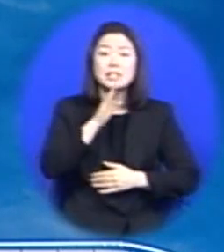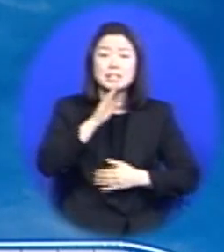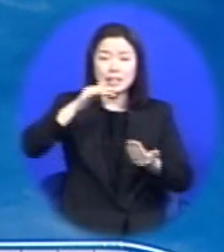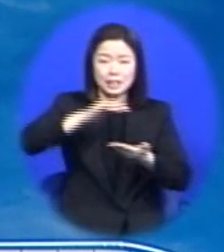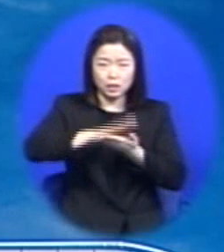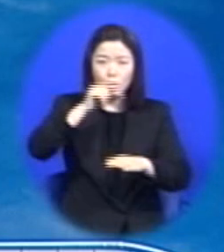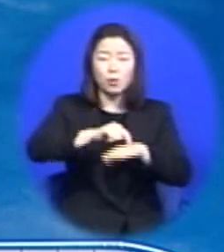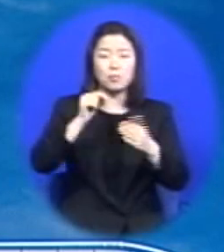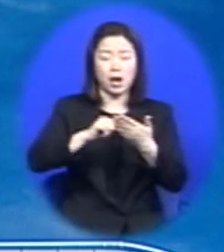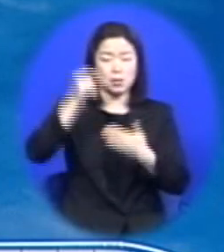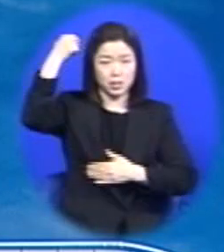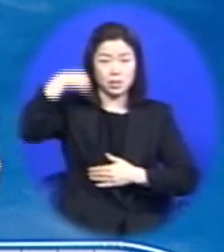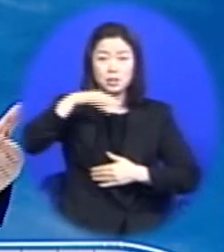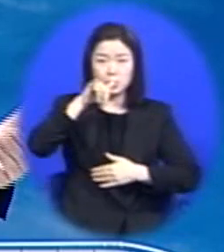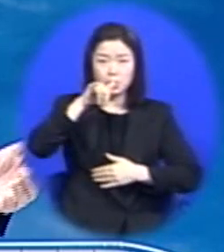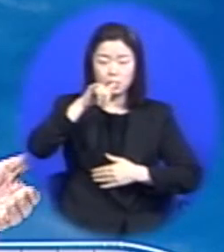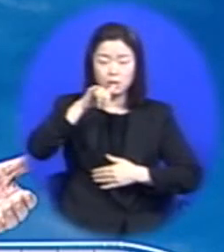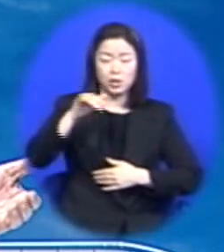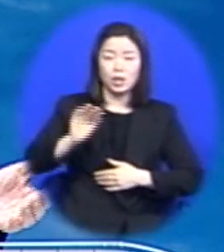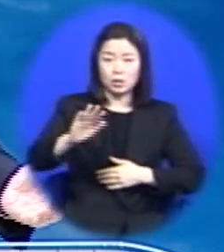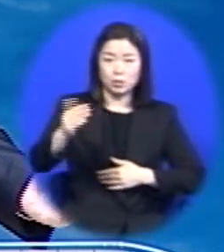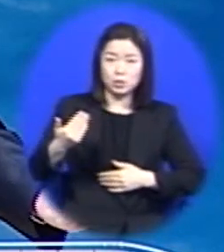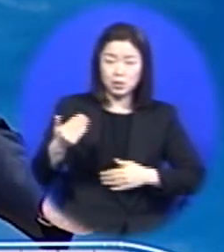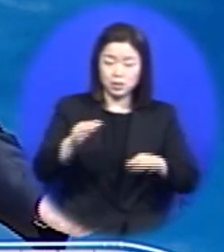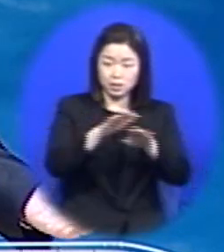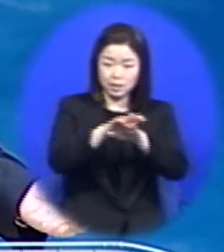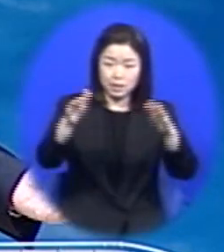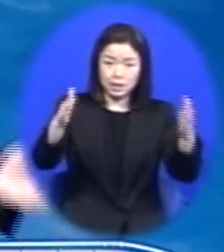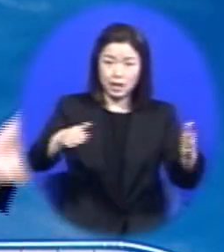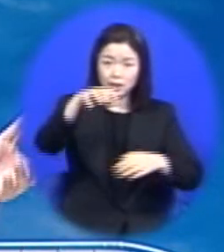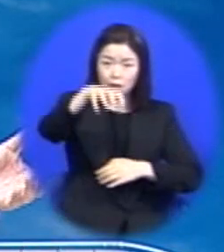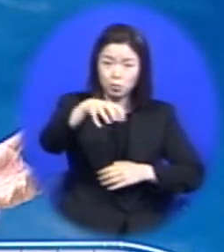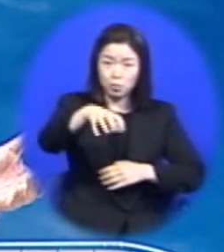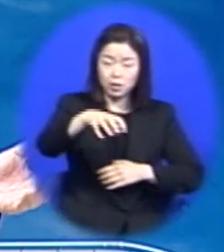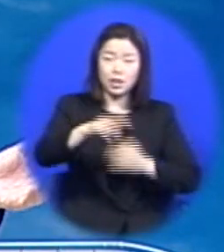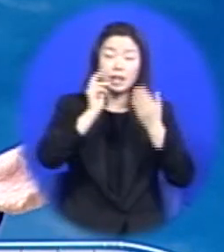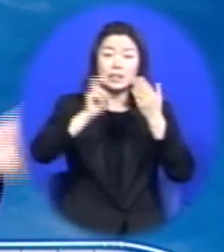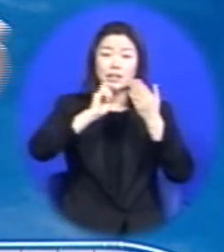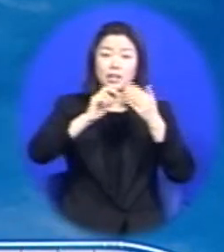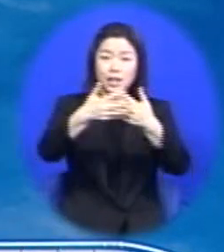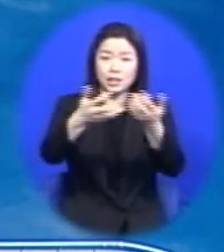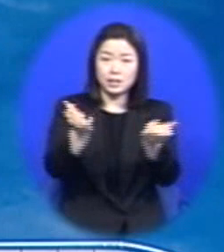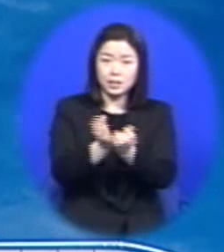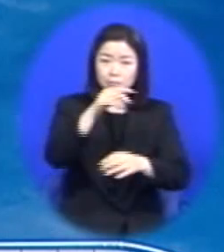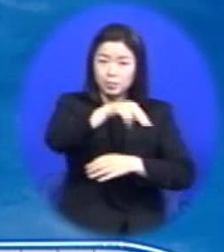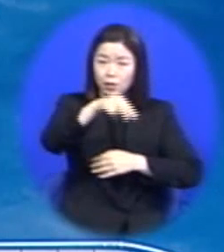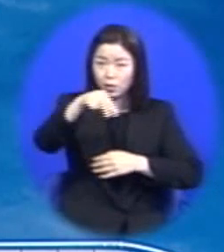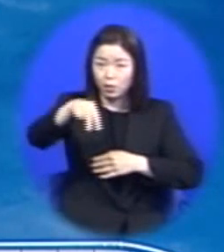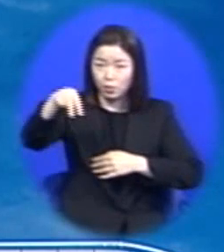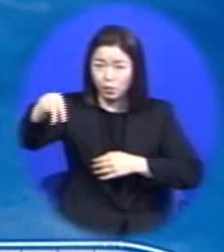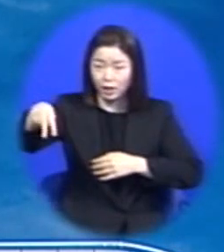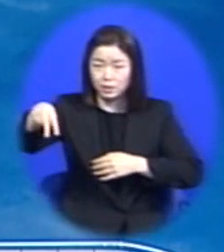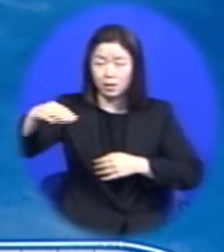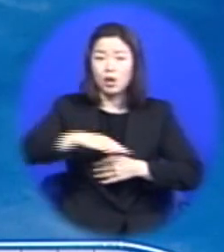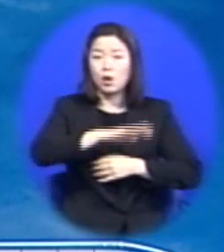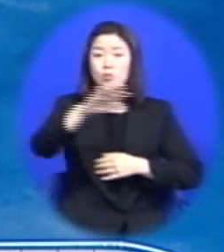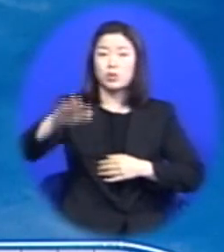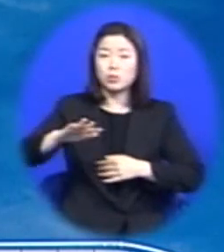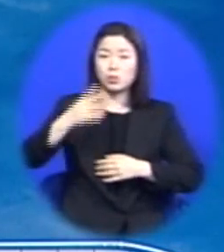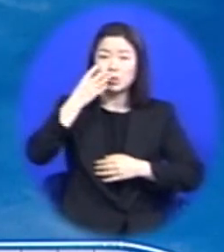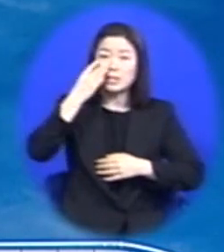느껴져요. 요즘에는 이렇게 강단 위에 찬양팀이 올라와서 찬양을 하는 일이 이제 우리에게도